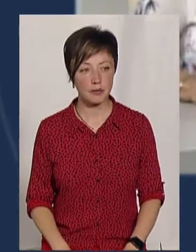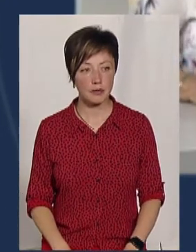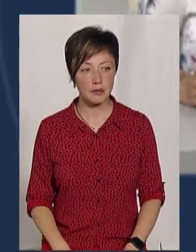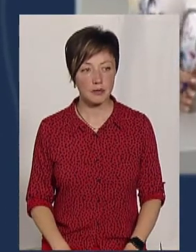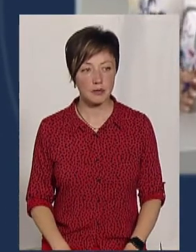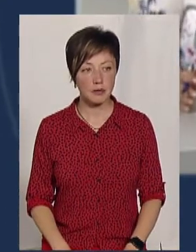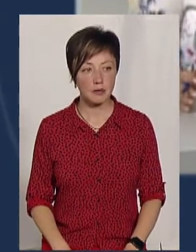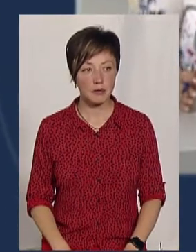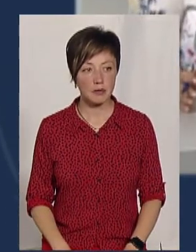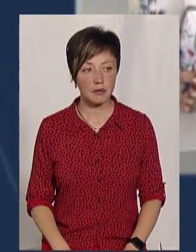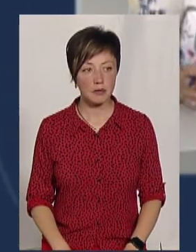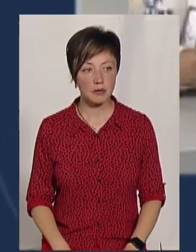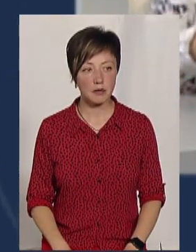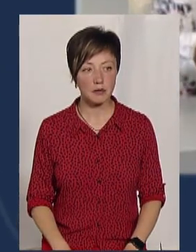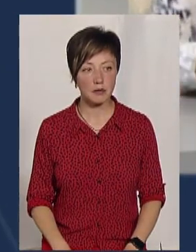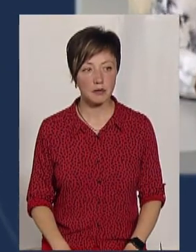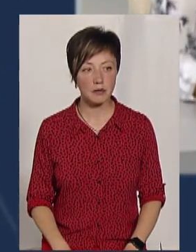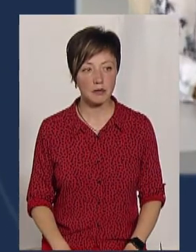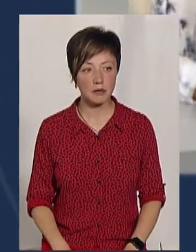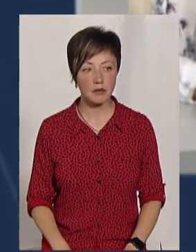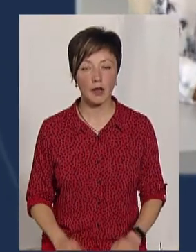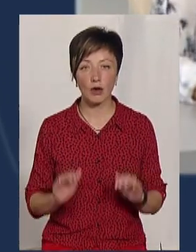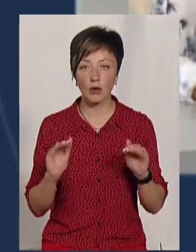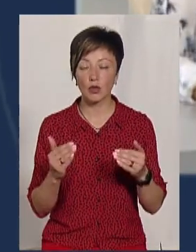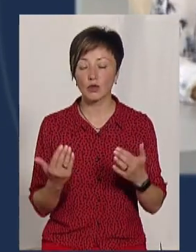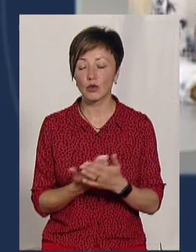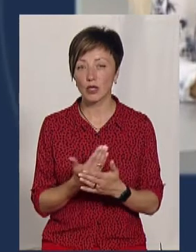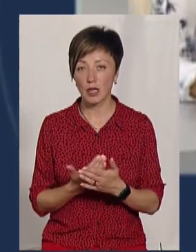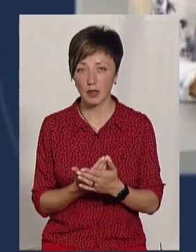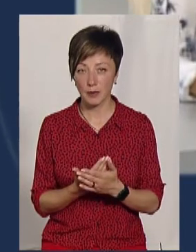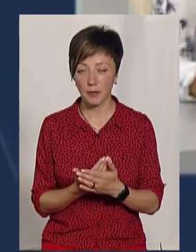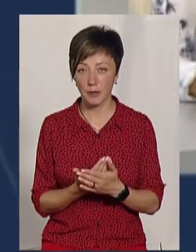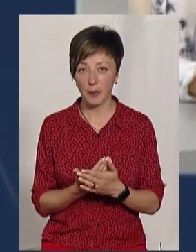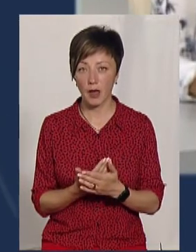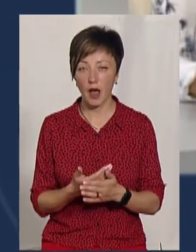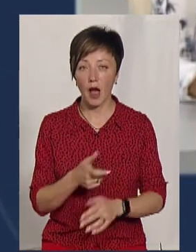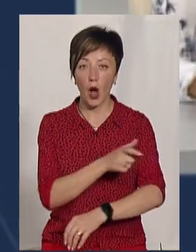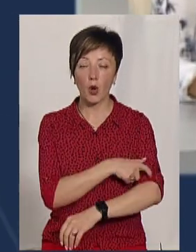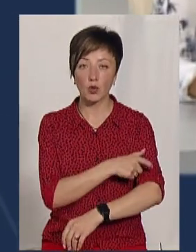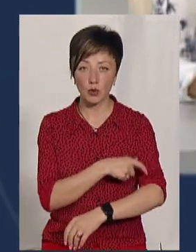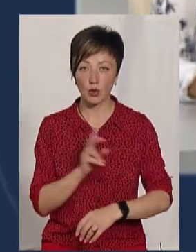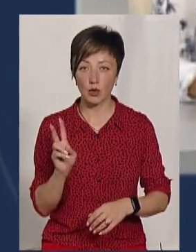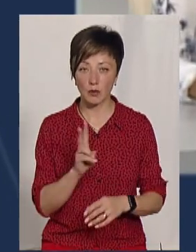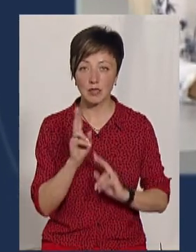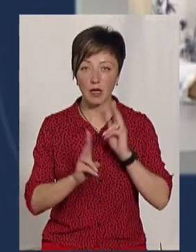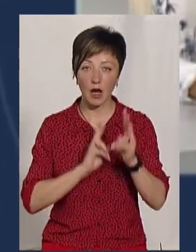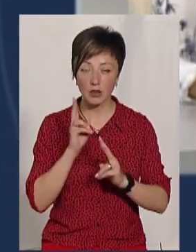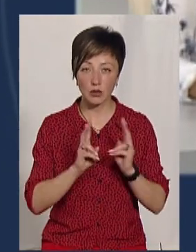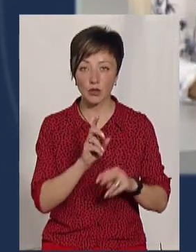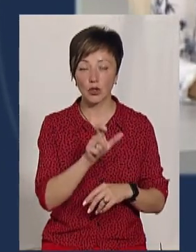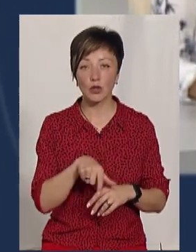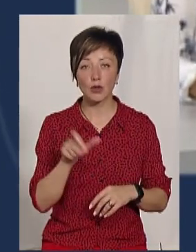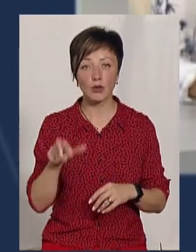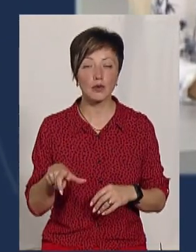У сюжеті кондукторка скаржилася на